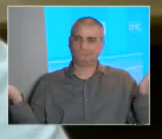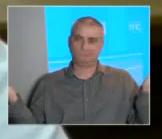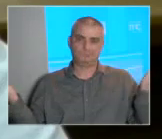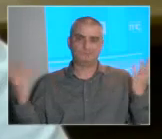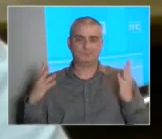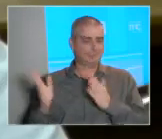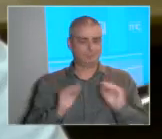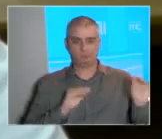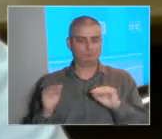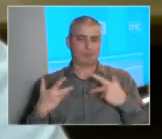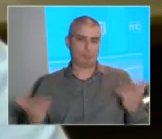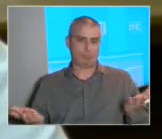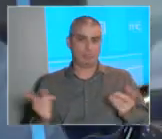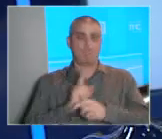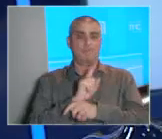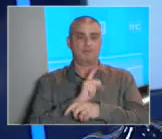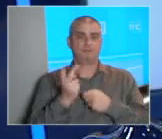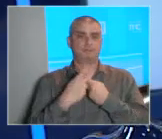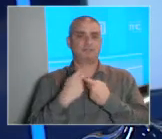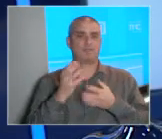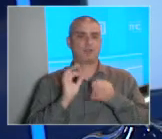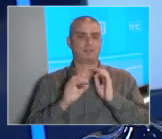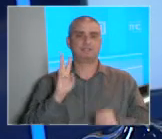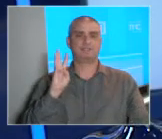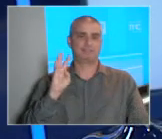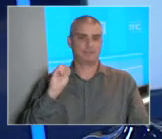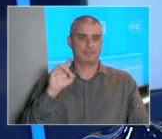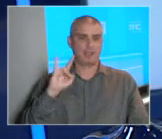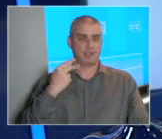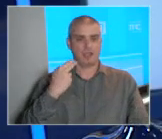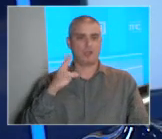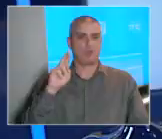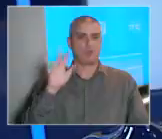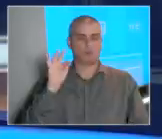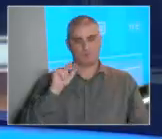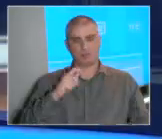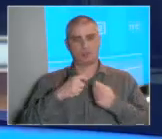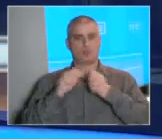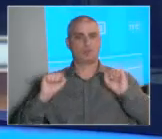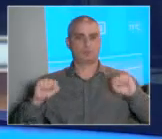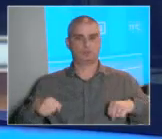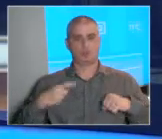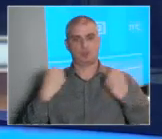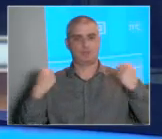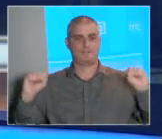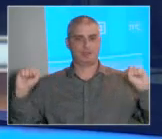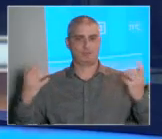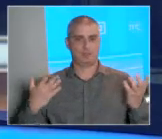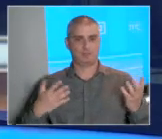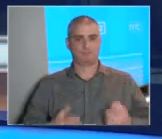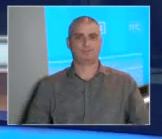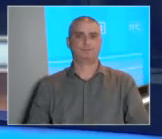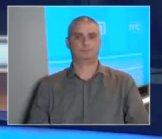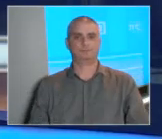כנראה אין תזוזה. בינתיים יצטרף אלינו עורך הדין שמחה רוטמן, מהתנועה למשילות ודמוקרטיה.